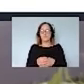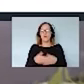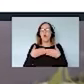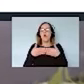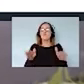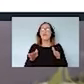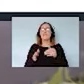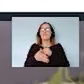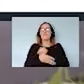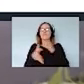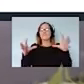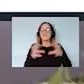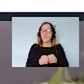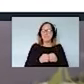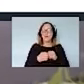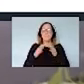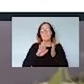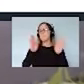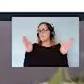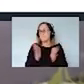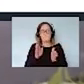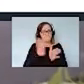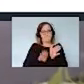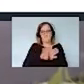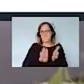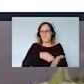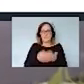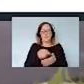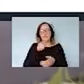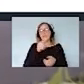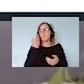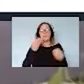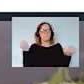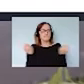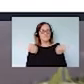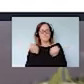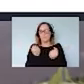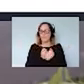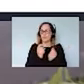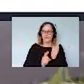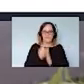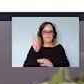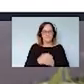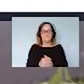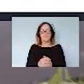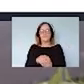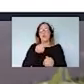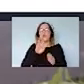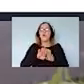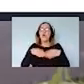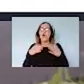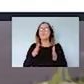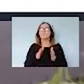mnie zawsze inspiruje niesamowicie, bo to jest prosty przykład z jednej strony, a z drugiej strony niesamowicie skomplikowany, to jest podręcznik